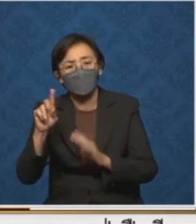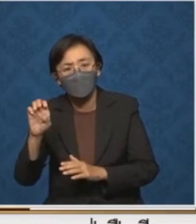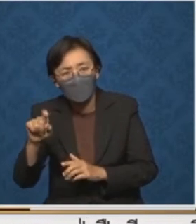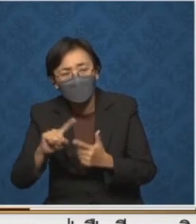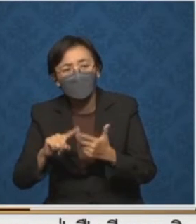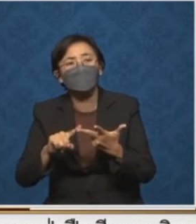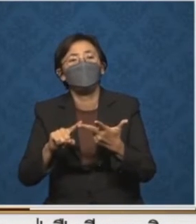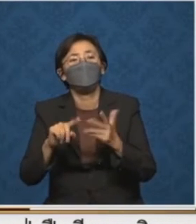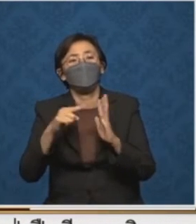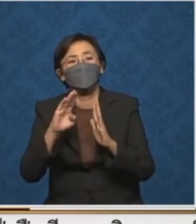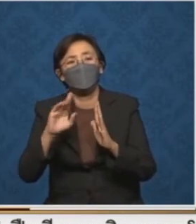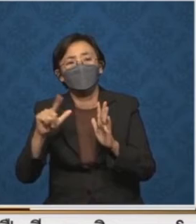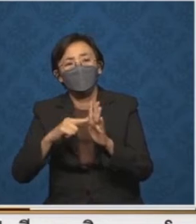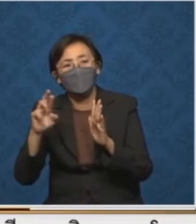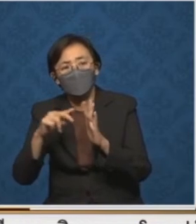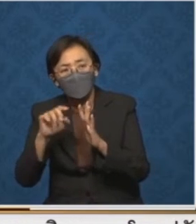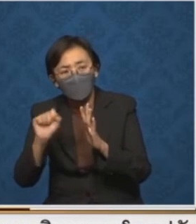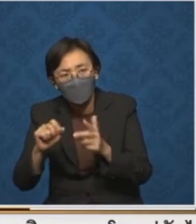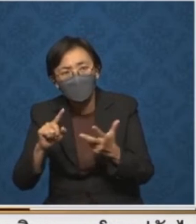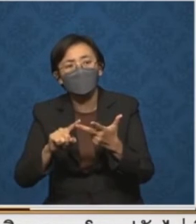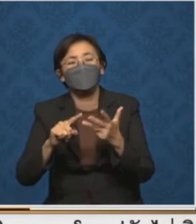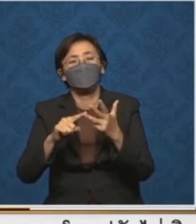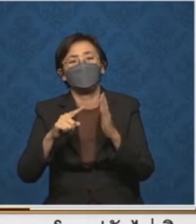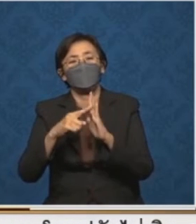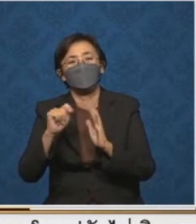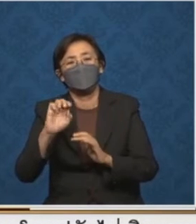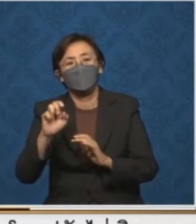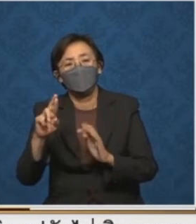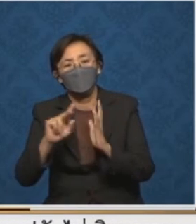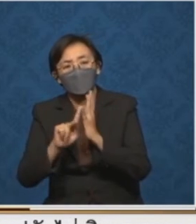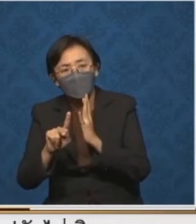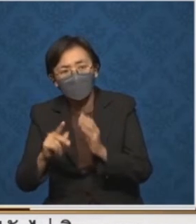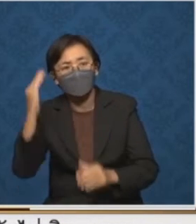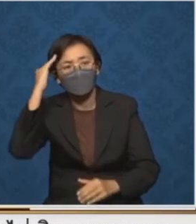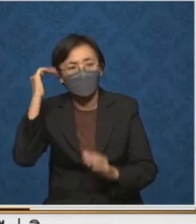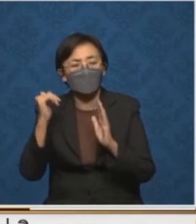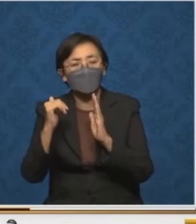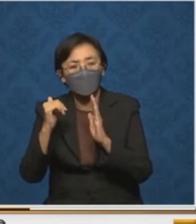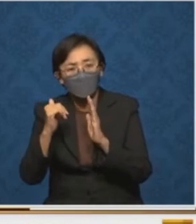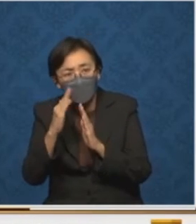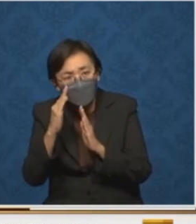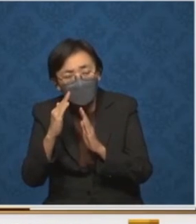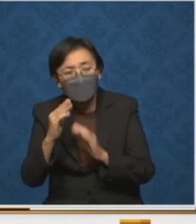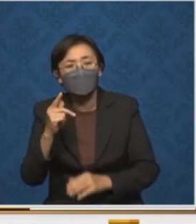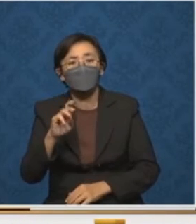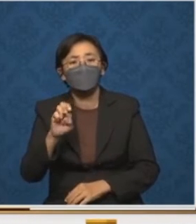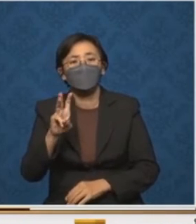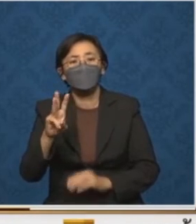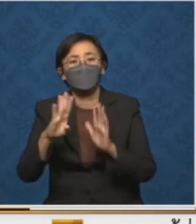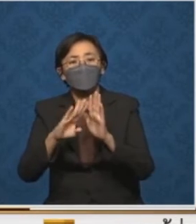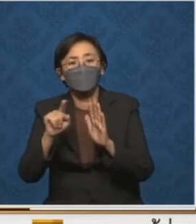ดีกว่าเขากำลงจะโชวศักรยภาพ เก้าหลีเหนือไม่มีคนติดโควิ